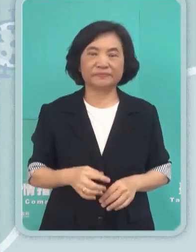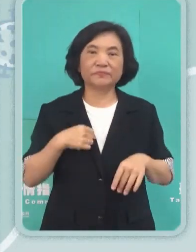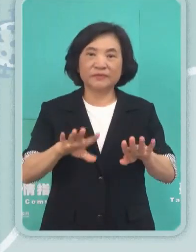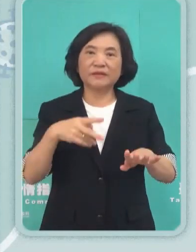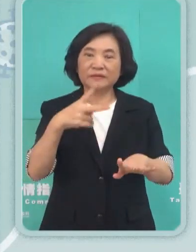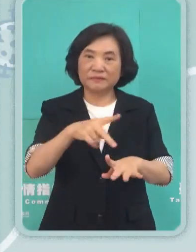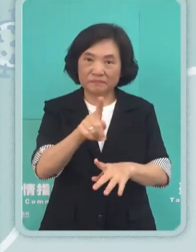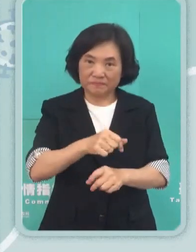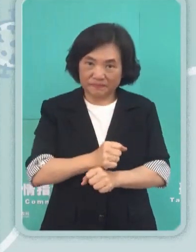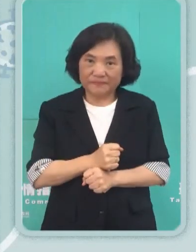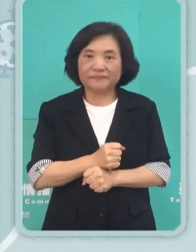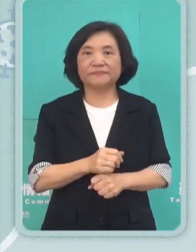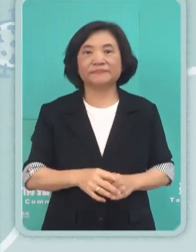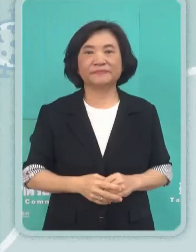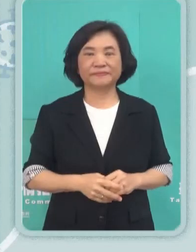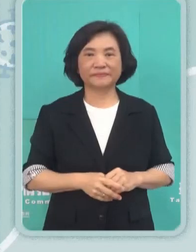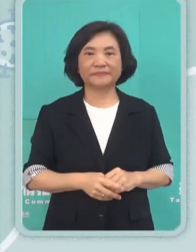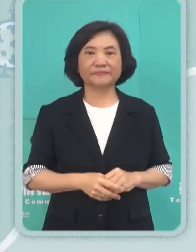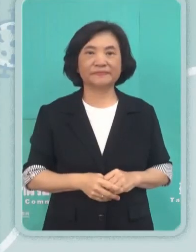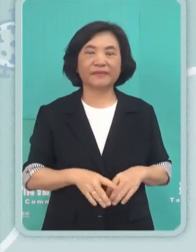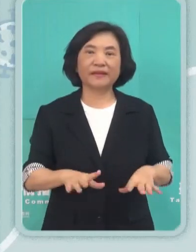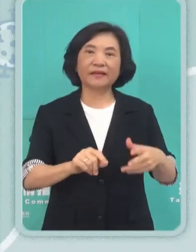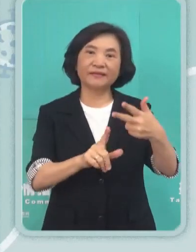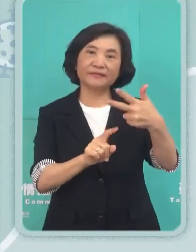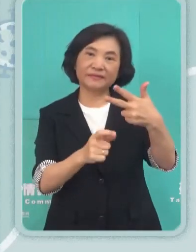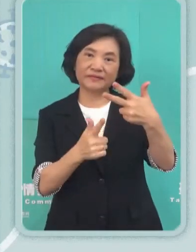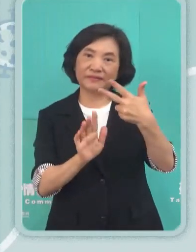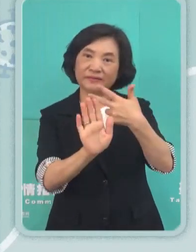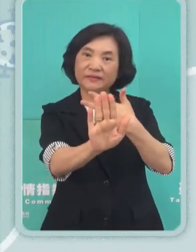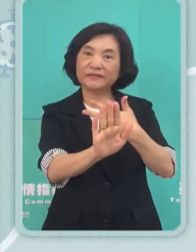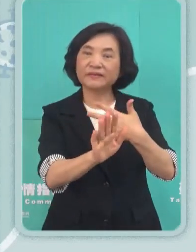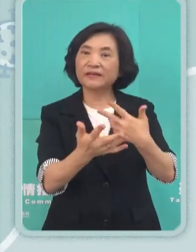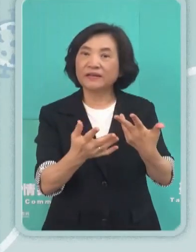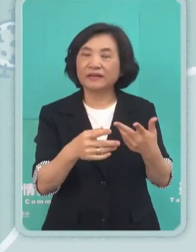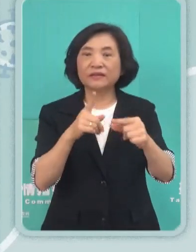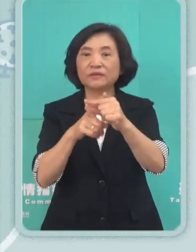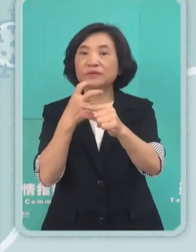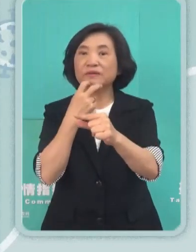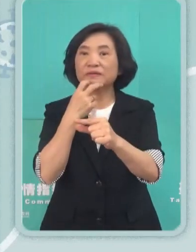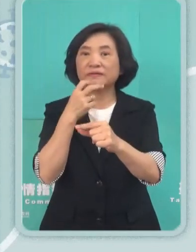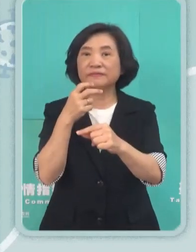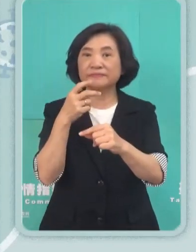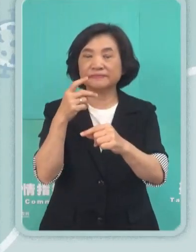注意这个看一下哈。那7月16号以后，你知道哈，中央的